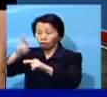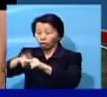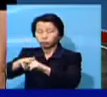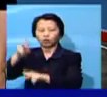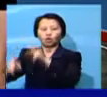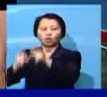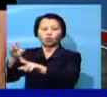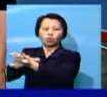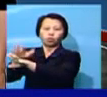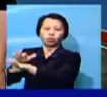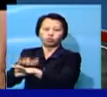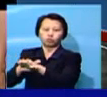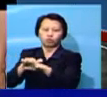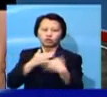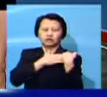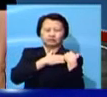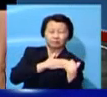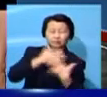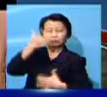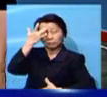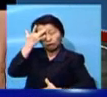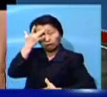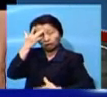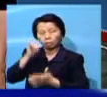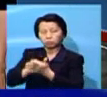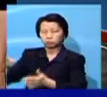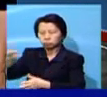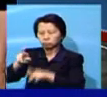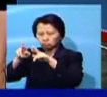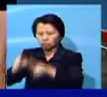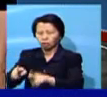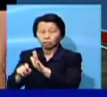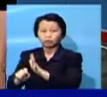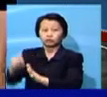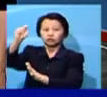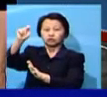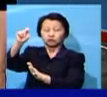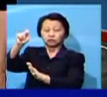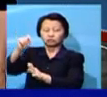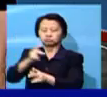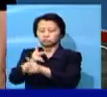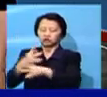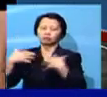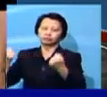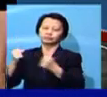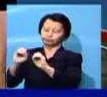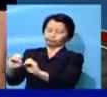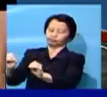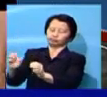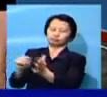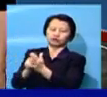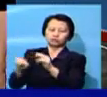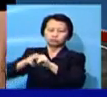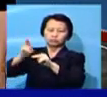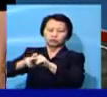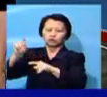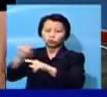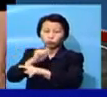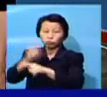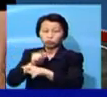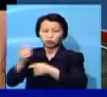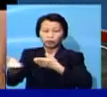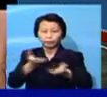penduduk peningkatan beban penyakit jangkaan rakyat yang tinggi terhadap penjagaan kesihatan dan peningkatan penggunaan